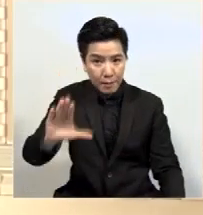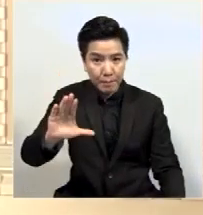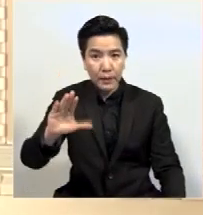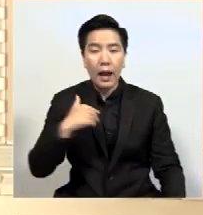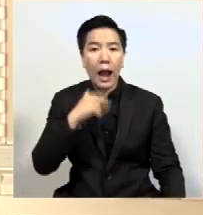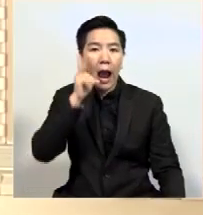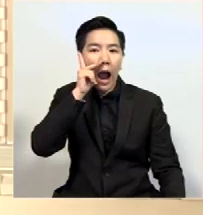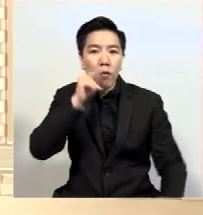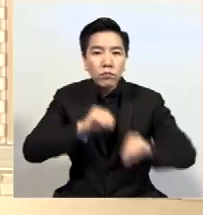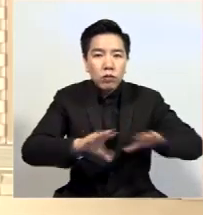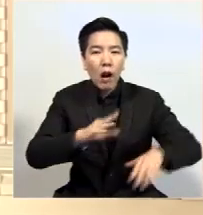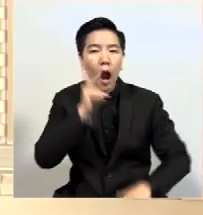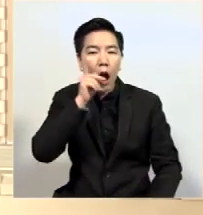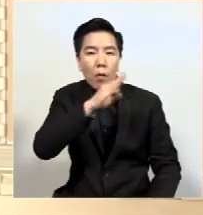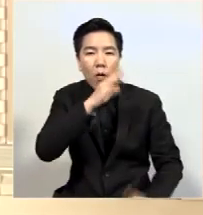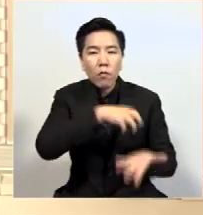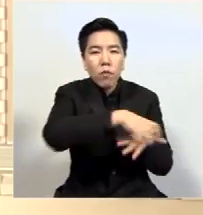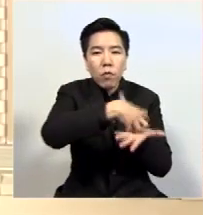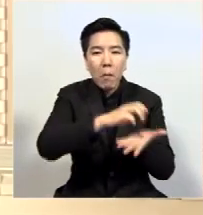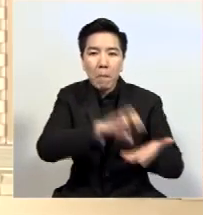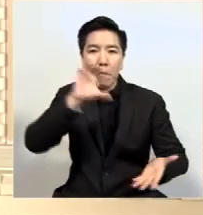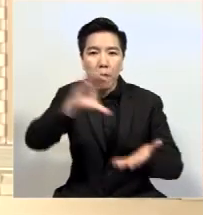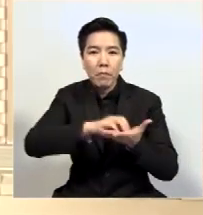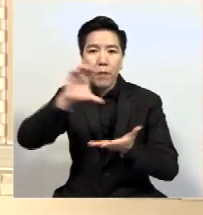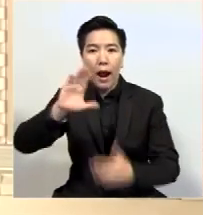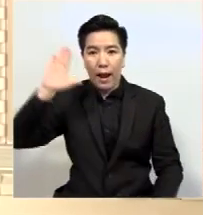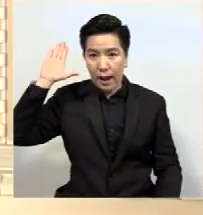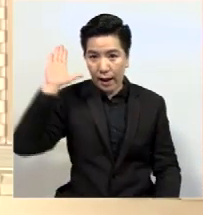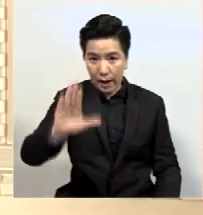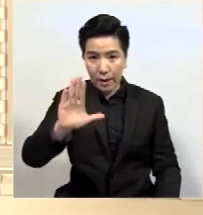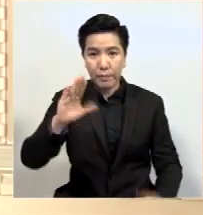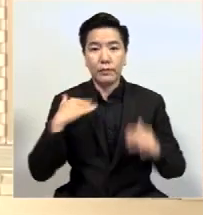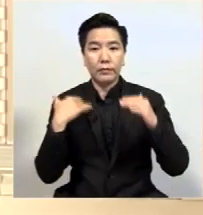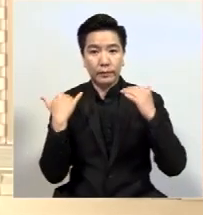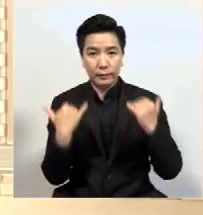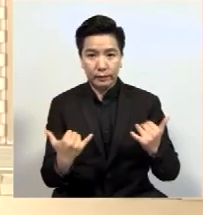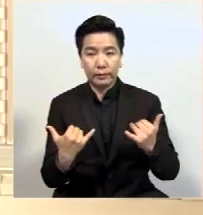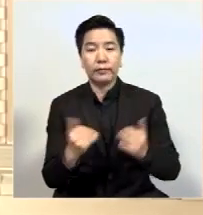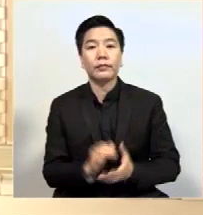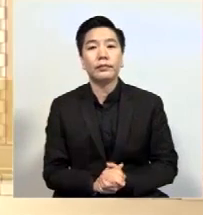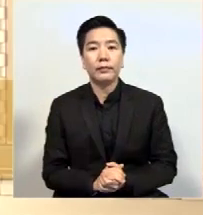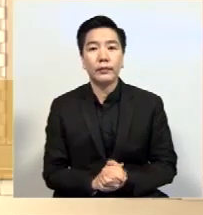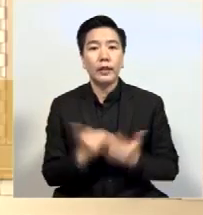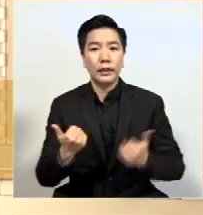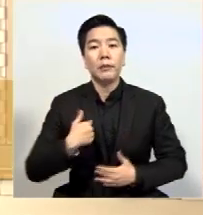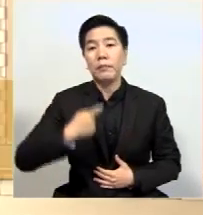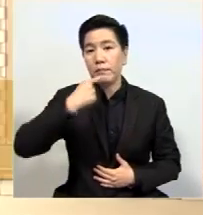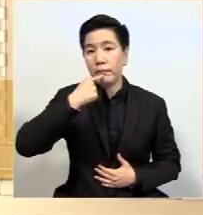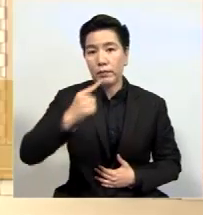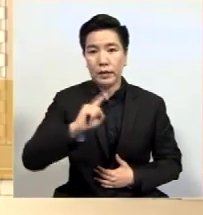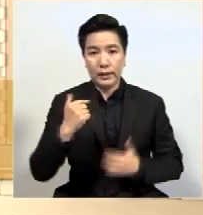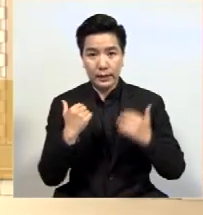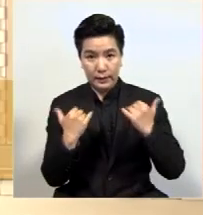ห้ามเสนอข่าวบิดเบือนจะมีการประกาศตามมาหลังจากที่ประกาศสถานการณ์ฉุกเฉินแล้วผมขอยืนยันว่